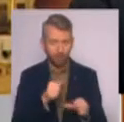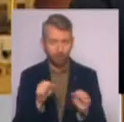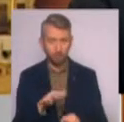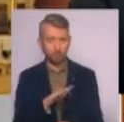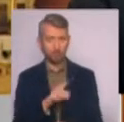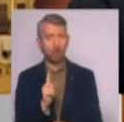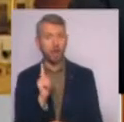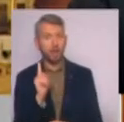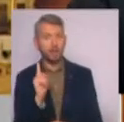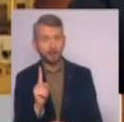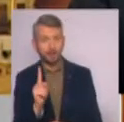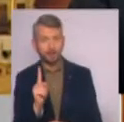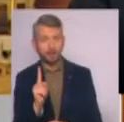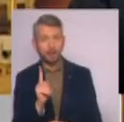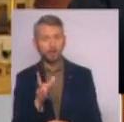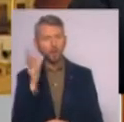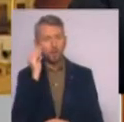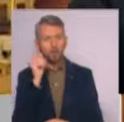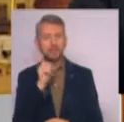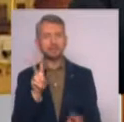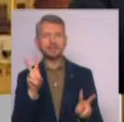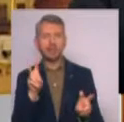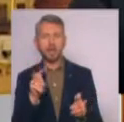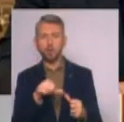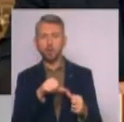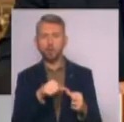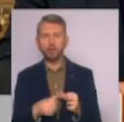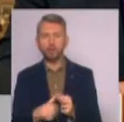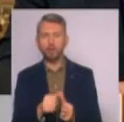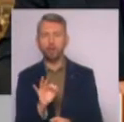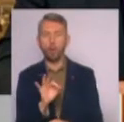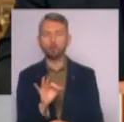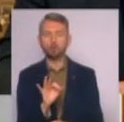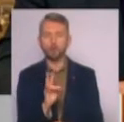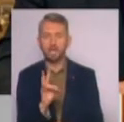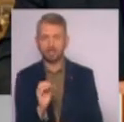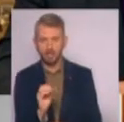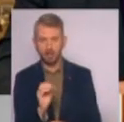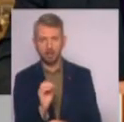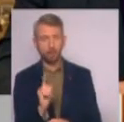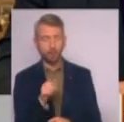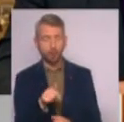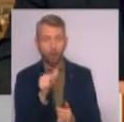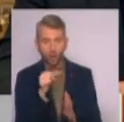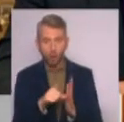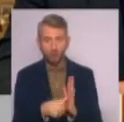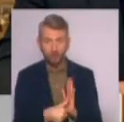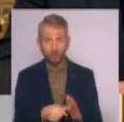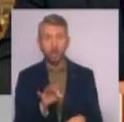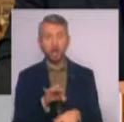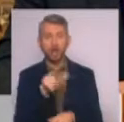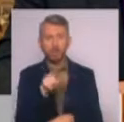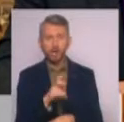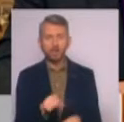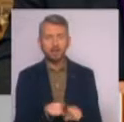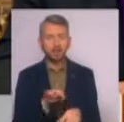Але, виходячи з назви хронічне обструктивне, що воно хронічне, хворий на таке захворювання